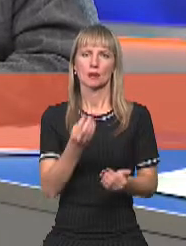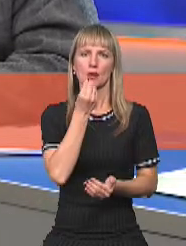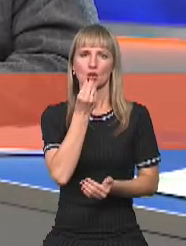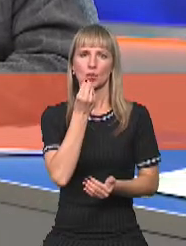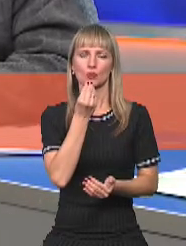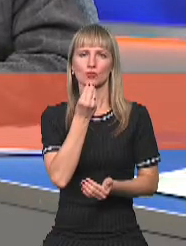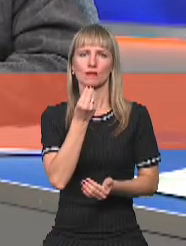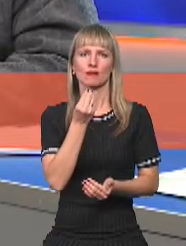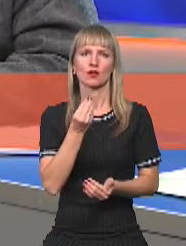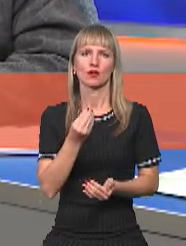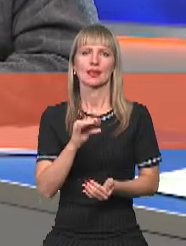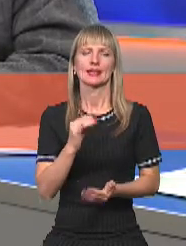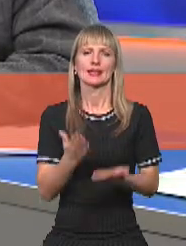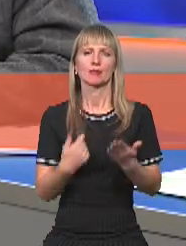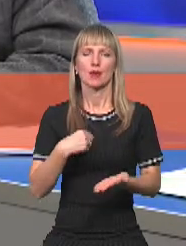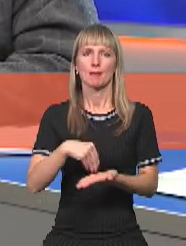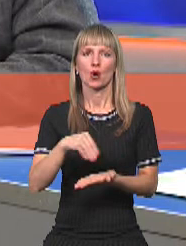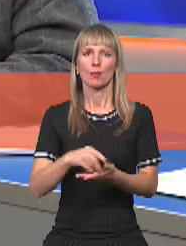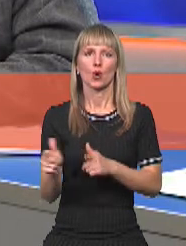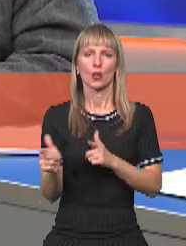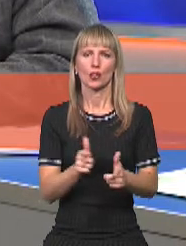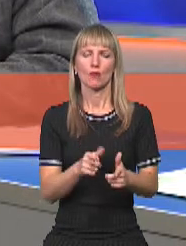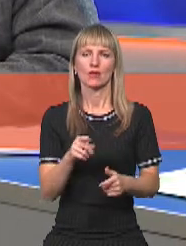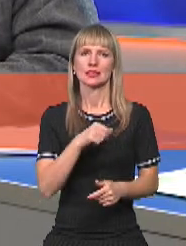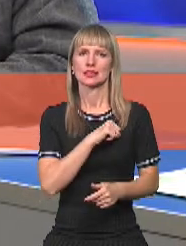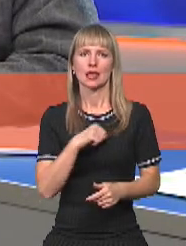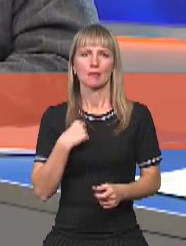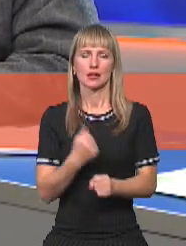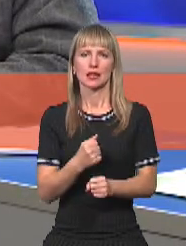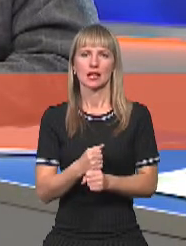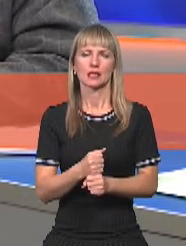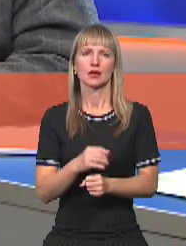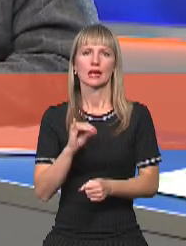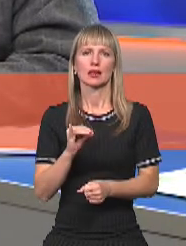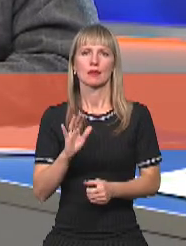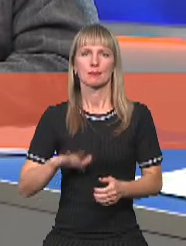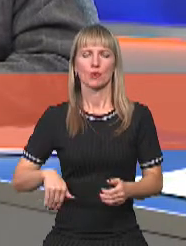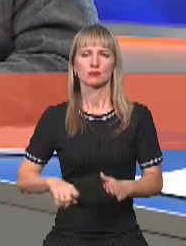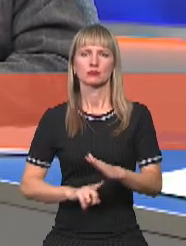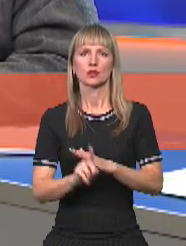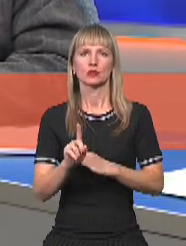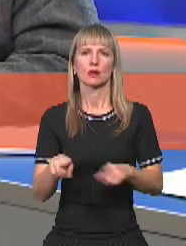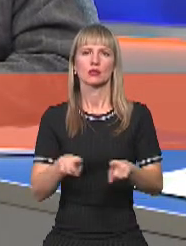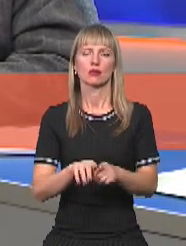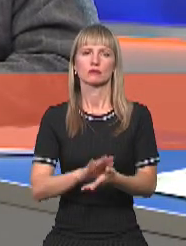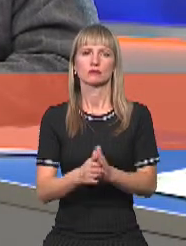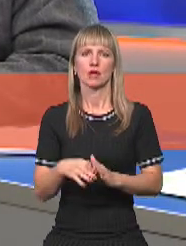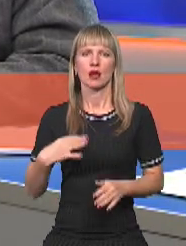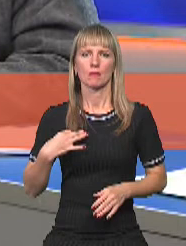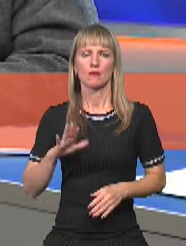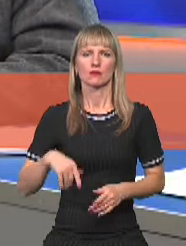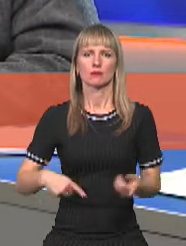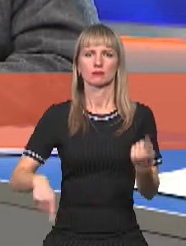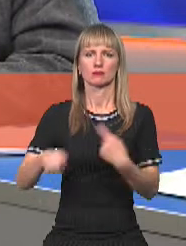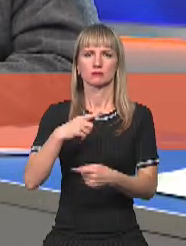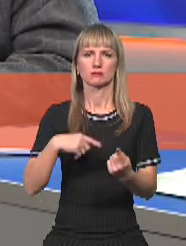продуктов. Вот. Если мы покупаем готовые, например, они сами делаем. Потом наступает такое состояние апатии, и все идет по